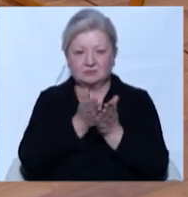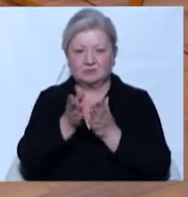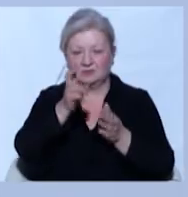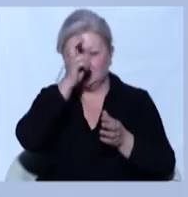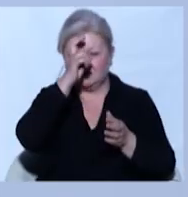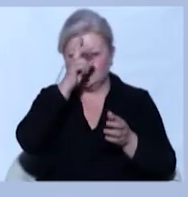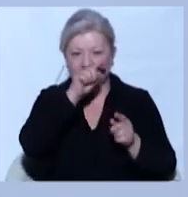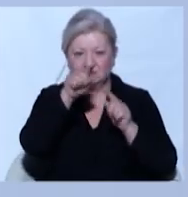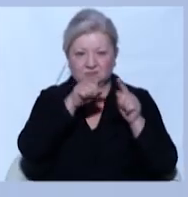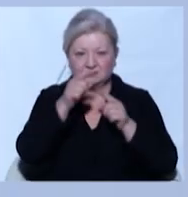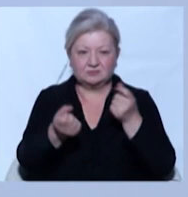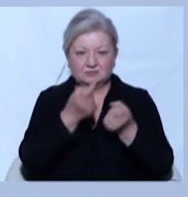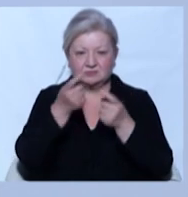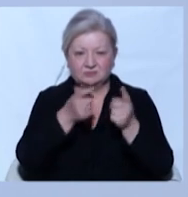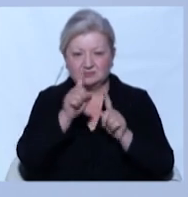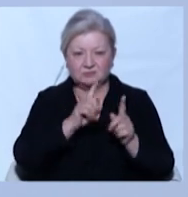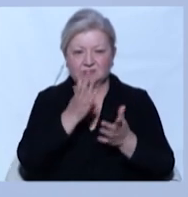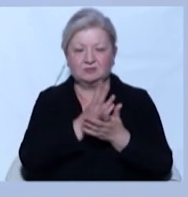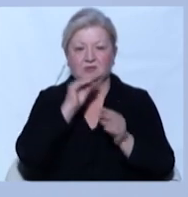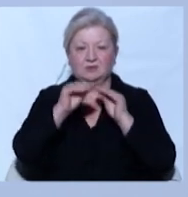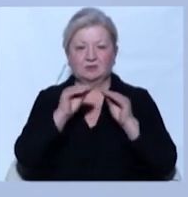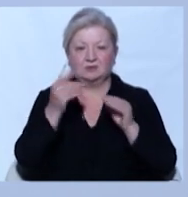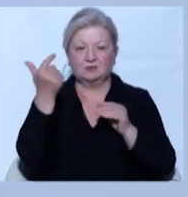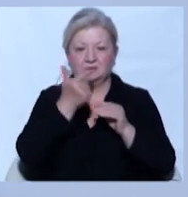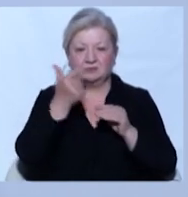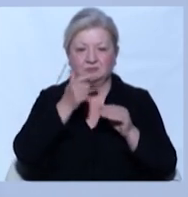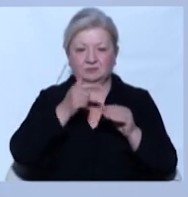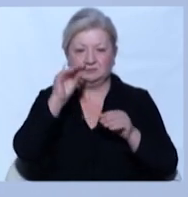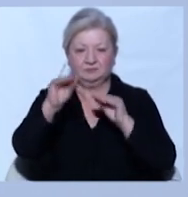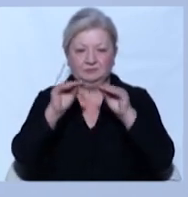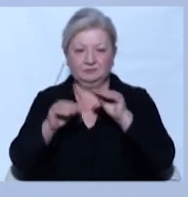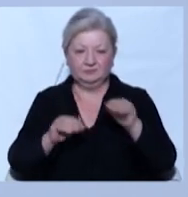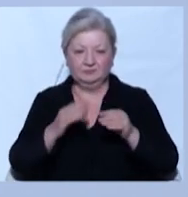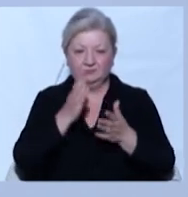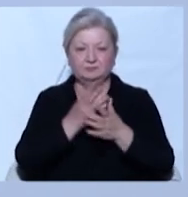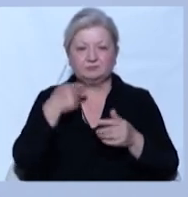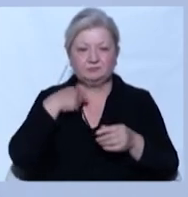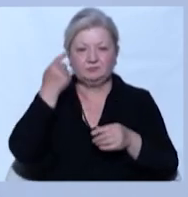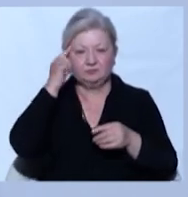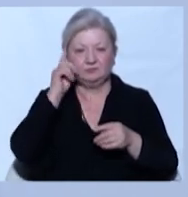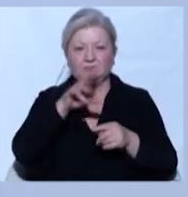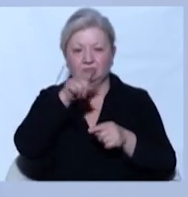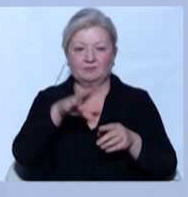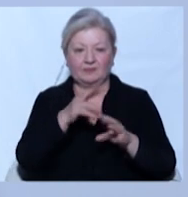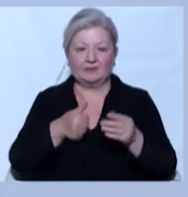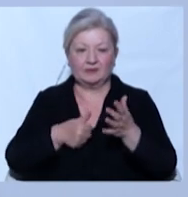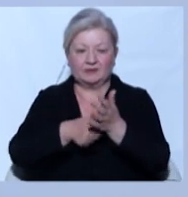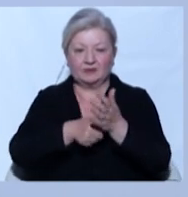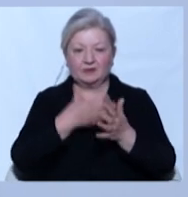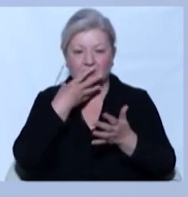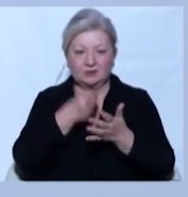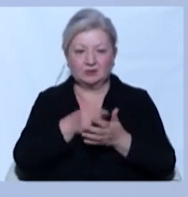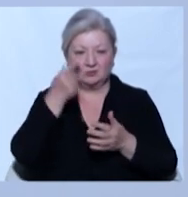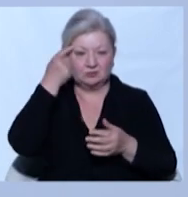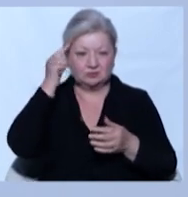ამოსაცნობი, გეოგრაფიული სხვადასხვა მოცემულობები ამოსაცნობი და მე ვფიქრობ, რომ თქვენ ეს დაგეხმარებათ, რომ საკუთარი ცოდნის თვით შეფასება